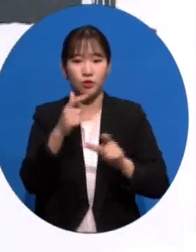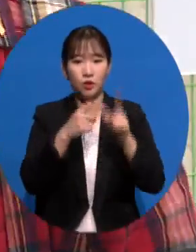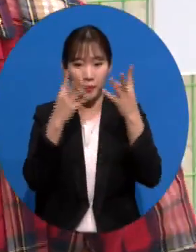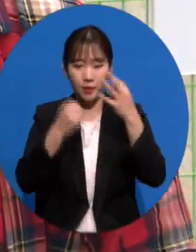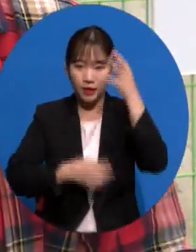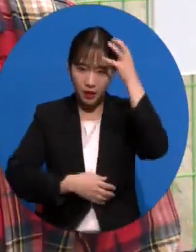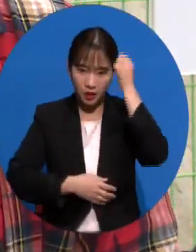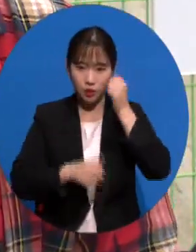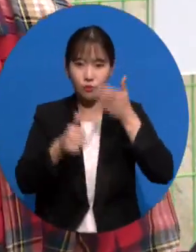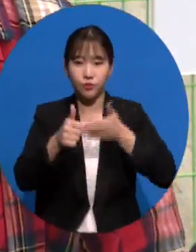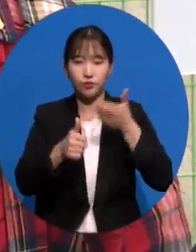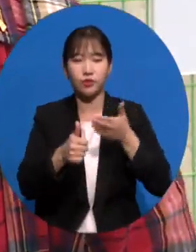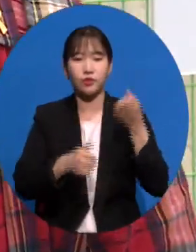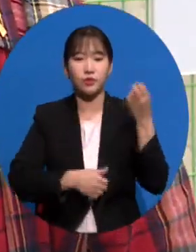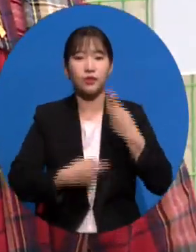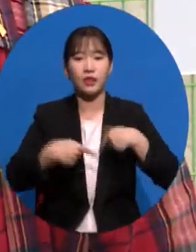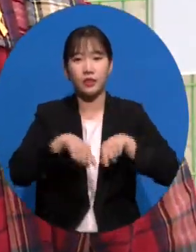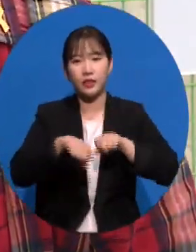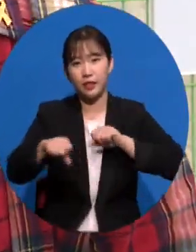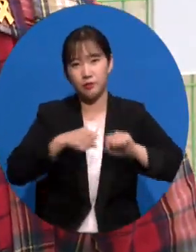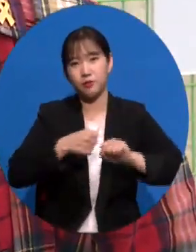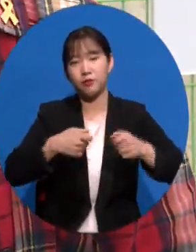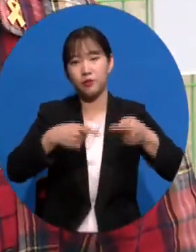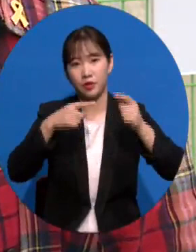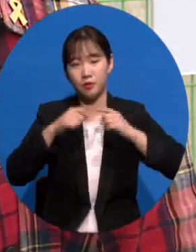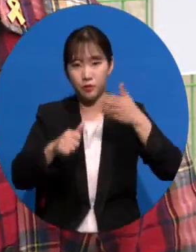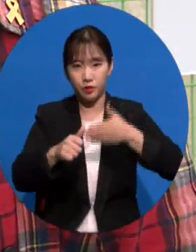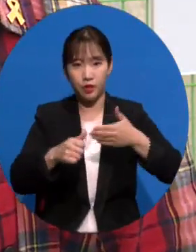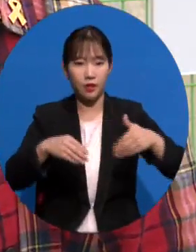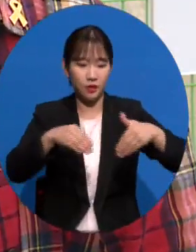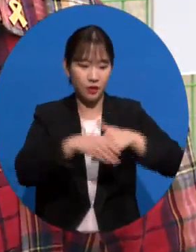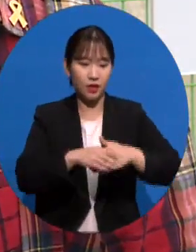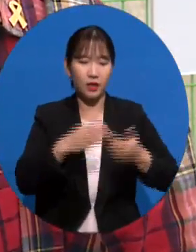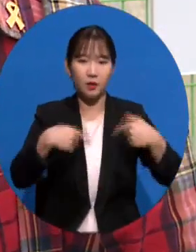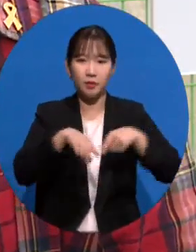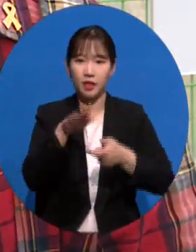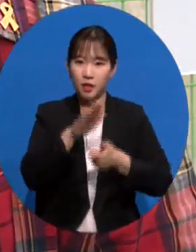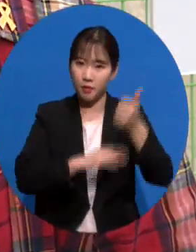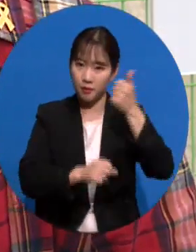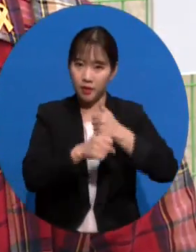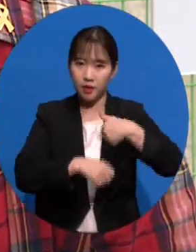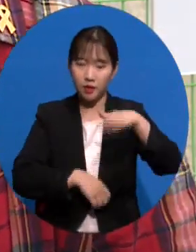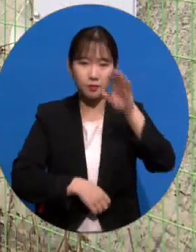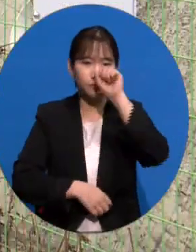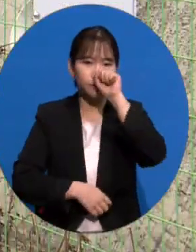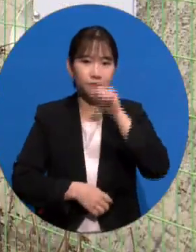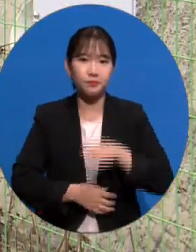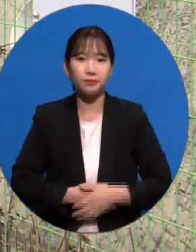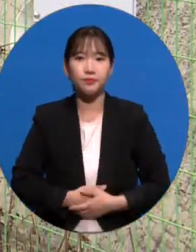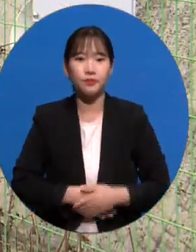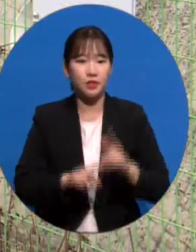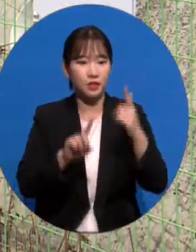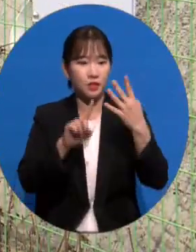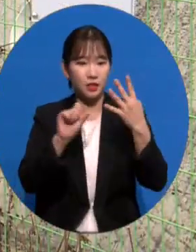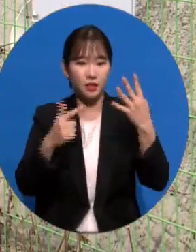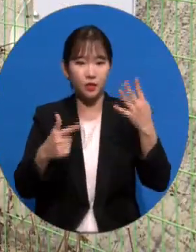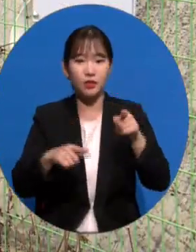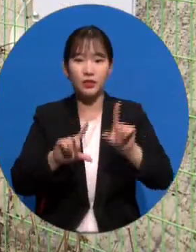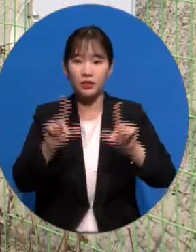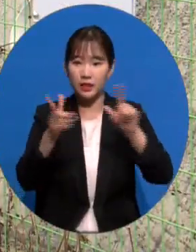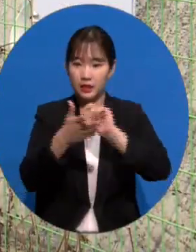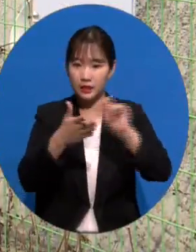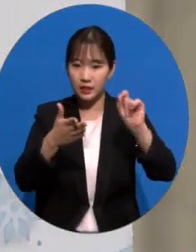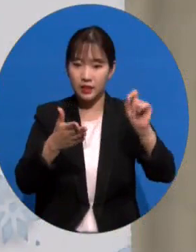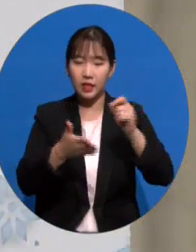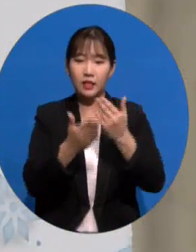주시고 또 같이 행동해 주시고 손잡고 같이 희망을 만들어 갔으면 좋겠습니다. 4.16 그날을 쓰다